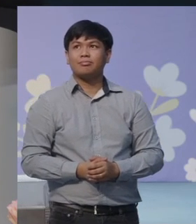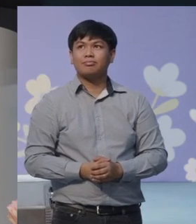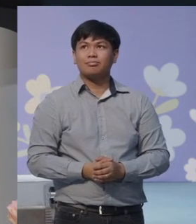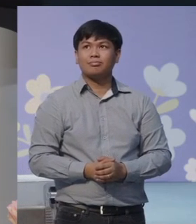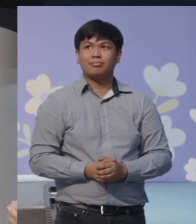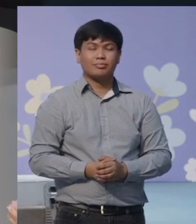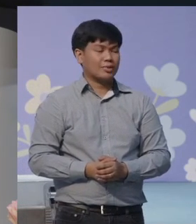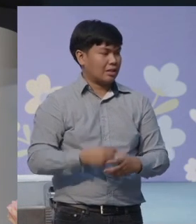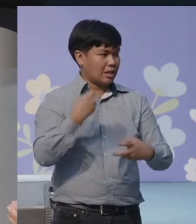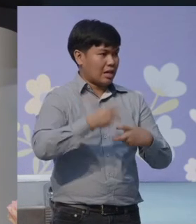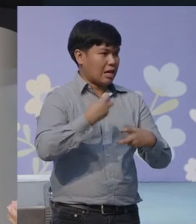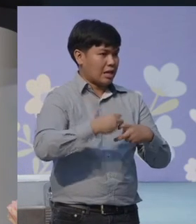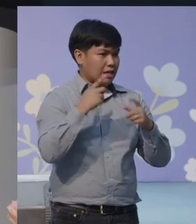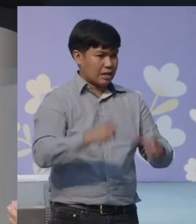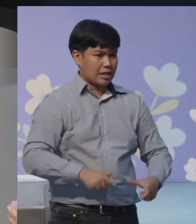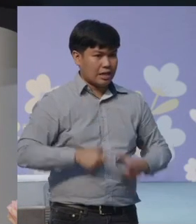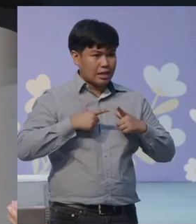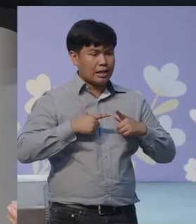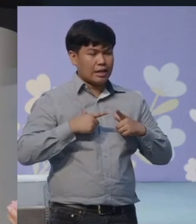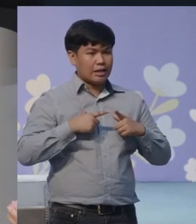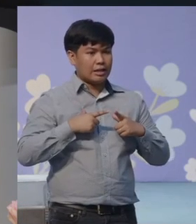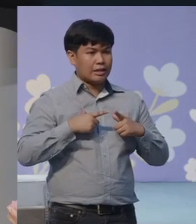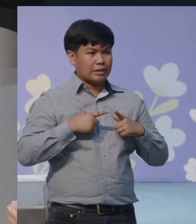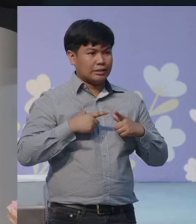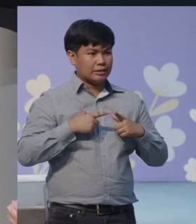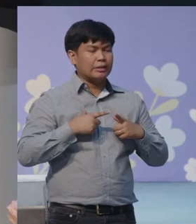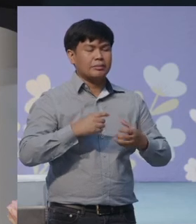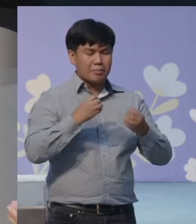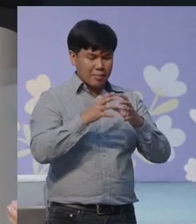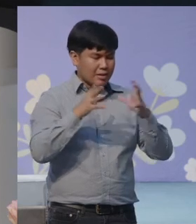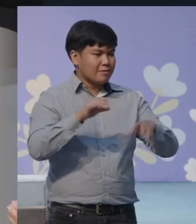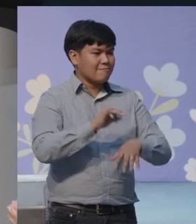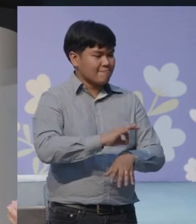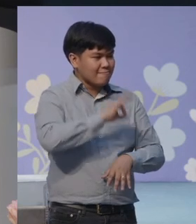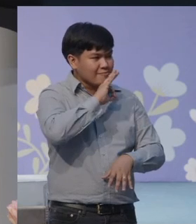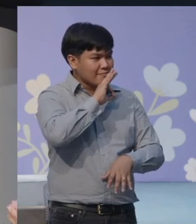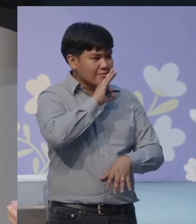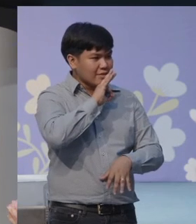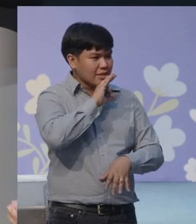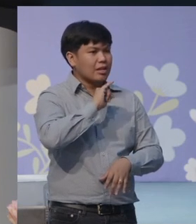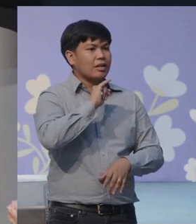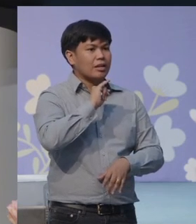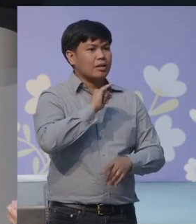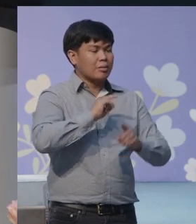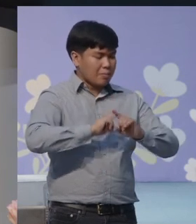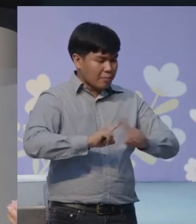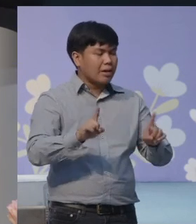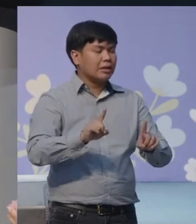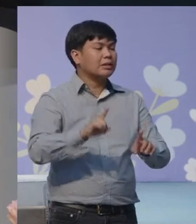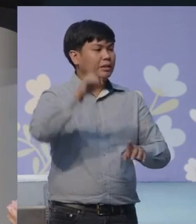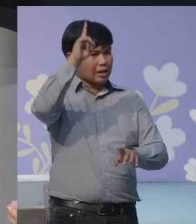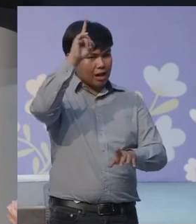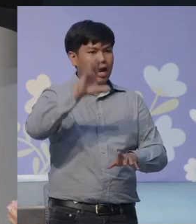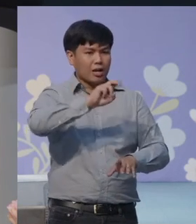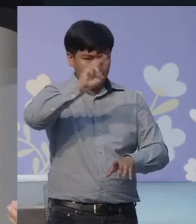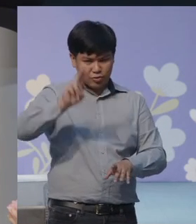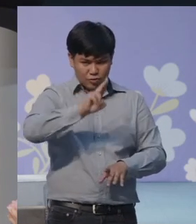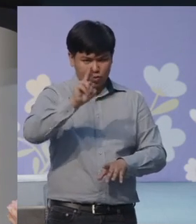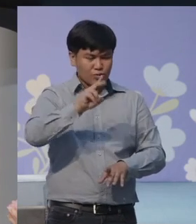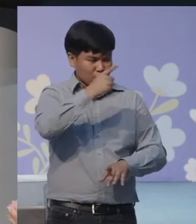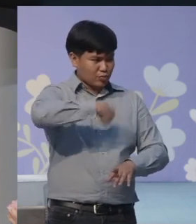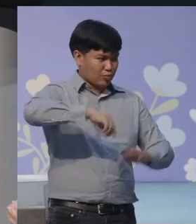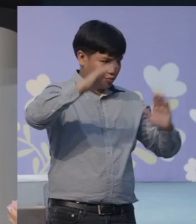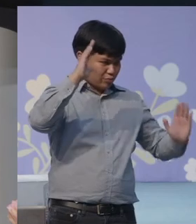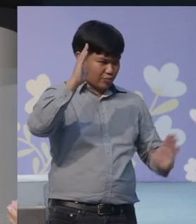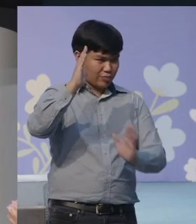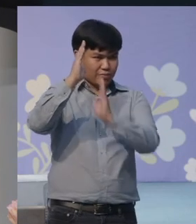Ang hirap ng buhay at ang mga dalamhati ay ginagamit ng Panginoon upang tayo'y lumapit sa